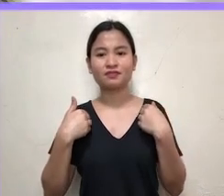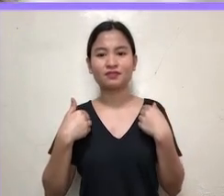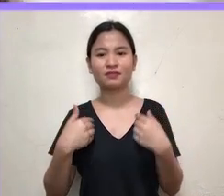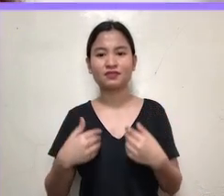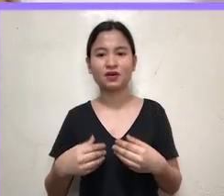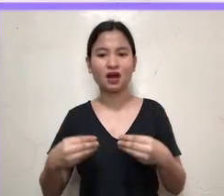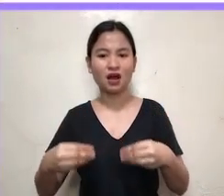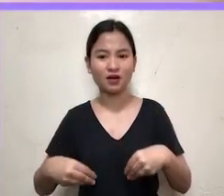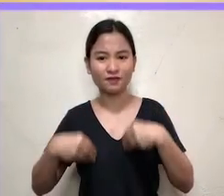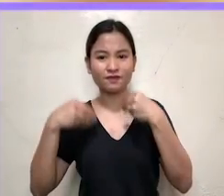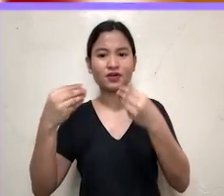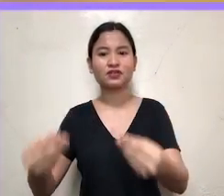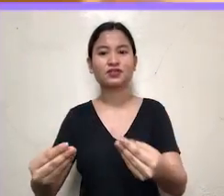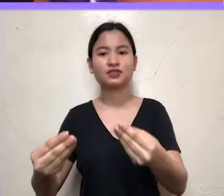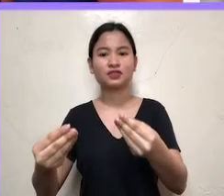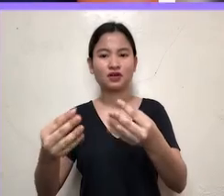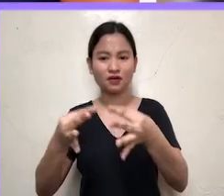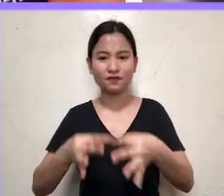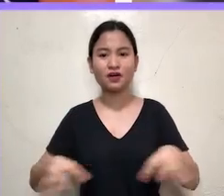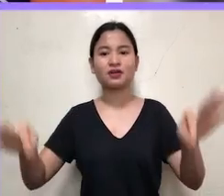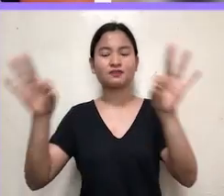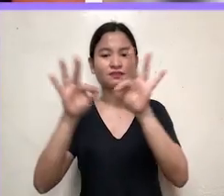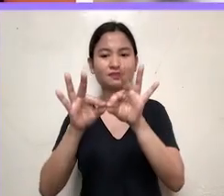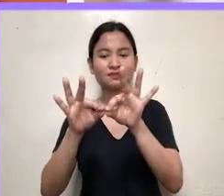sa tinig at kakanyahan ng mga kababaihan.